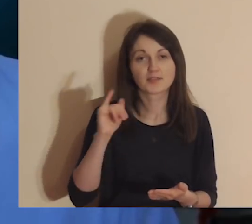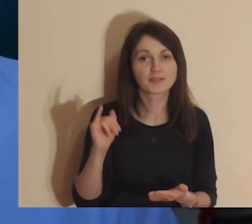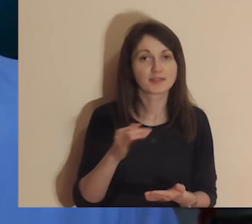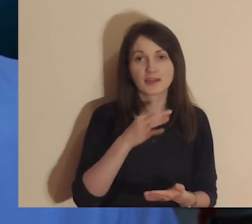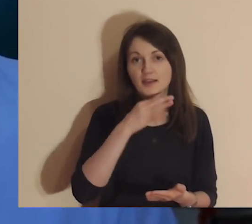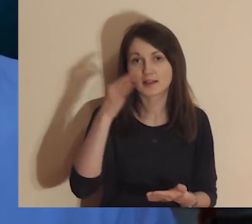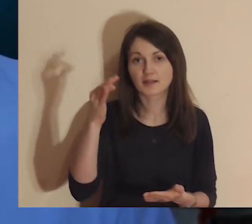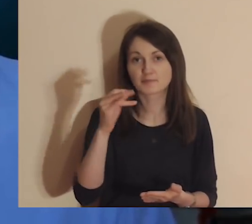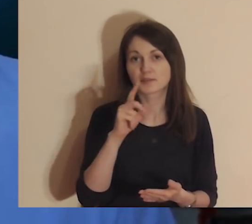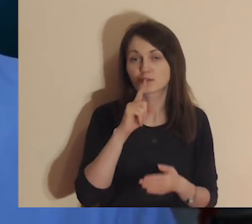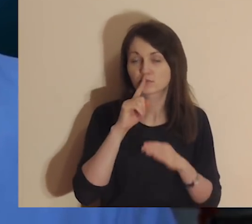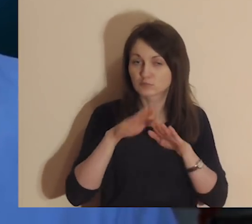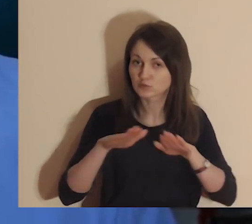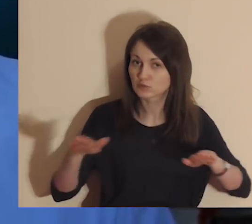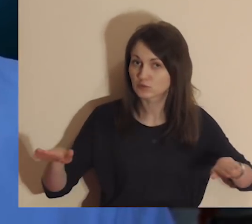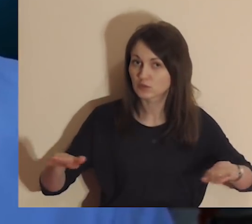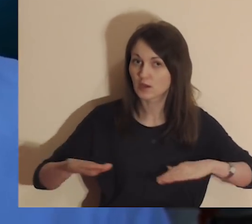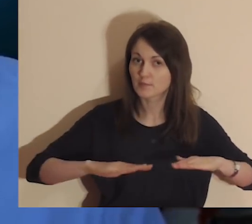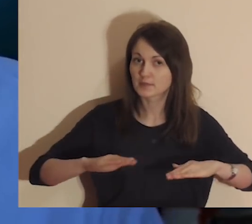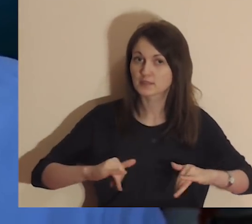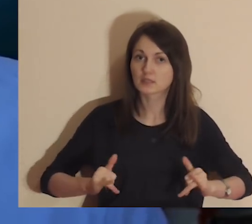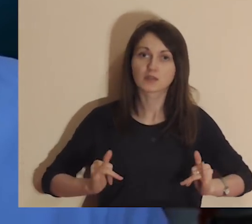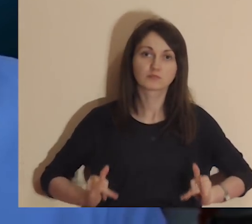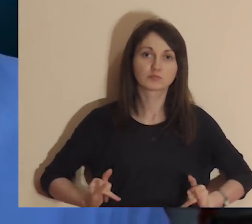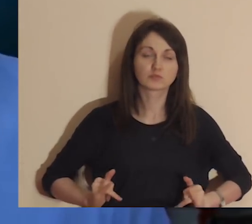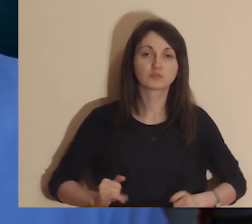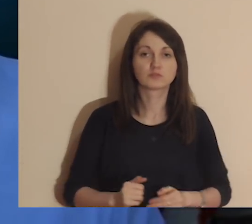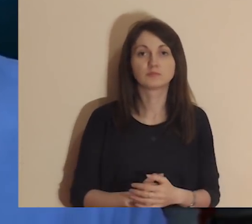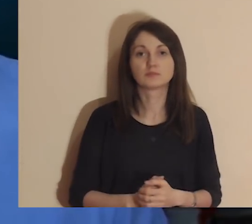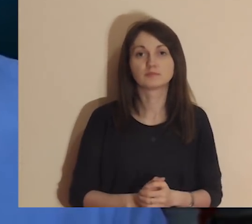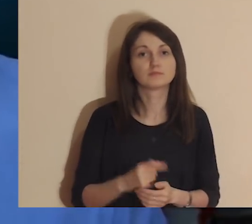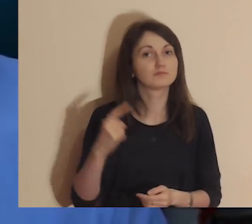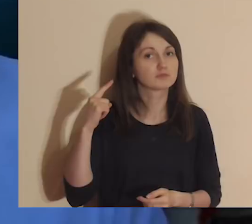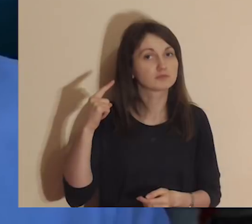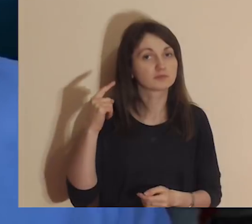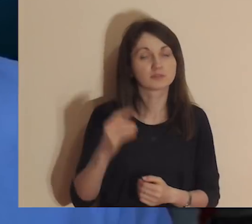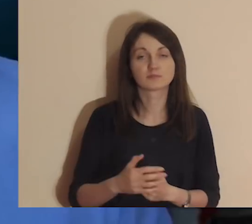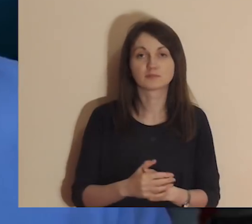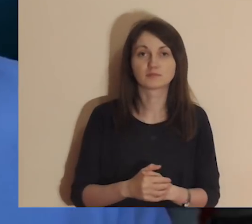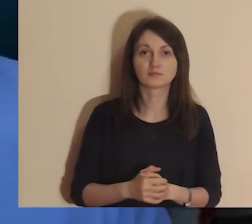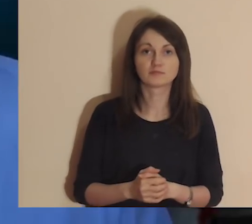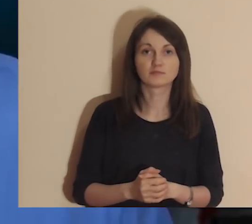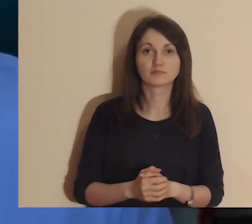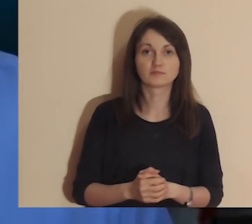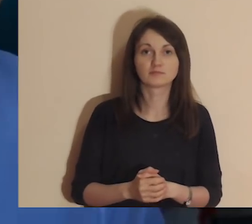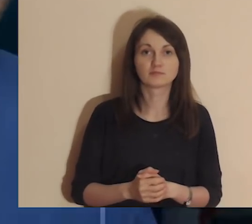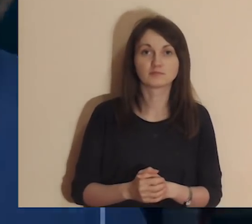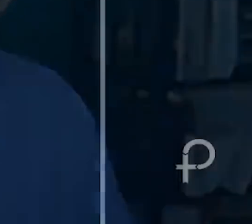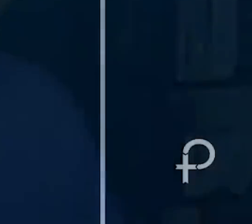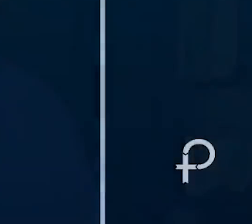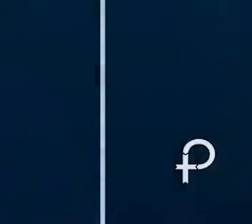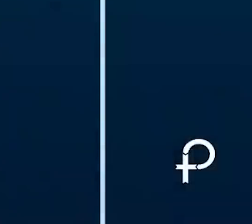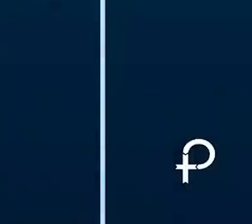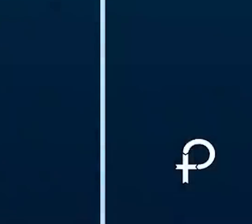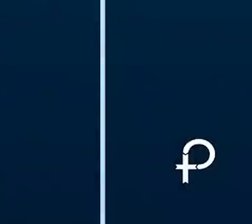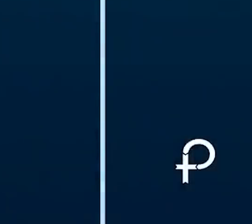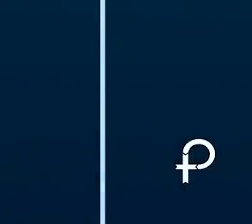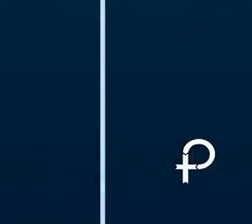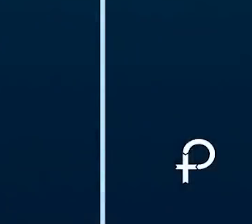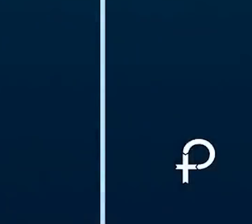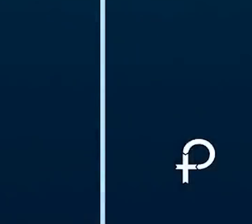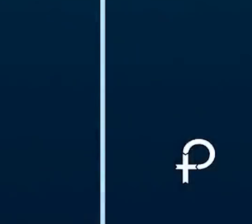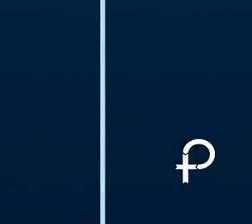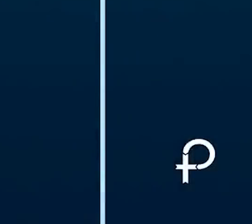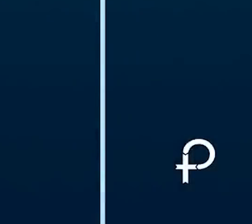online. Najlepiej się medytuje w cichym miejscu, ale na siedząco jednak. Posłuchajmy fragmentu Ewangelii.